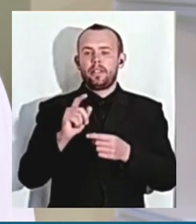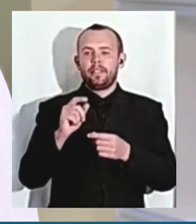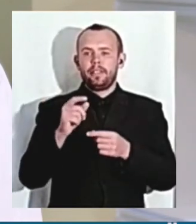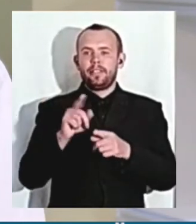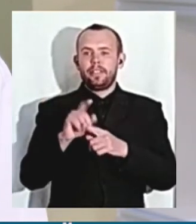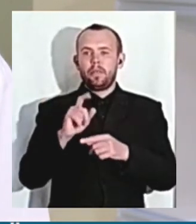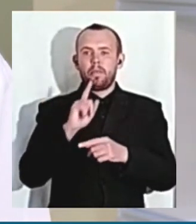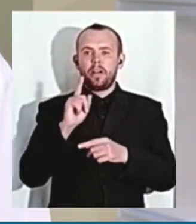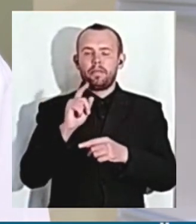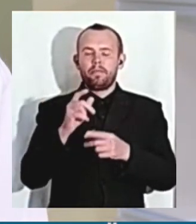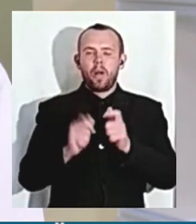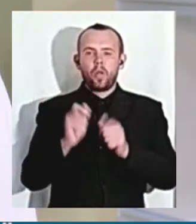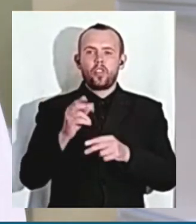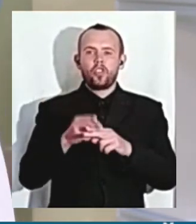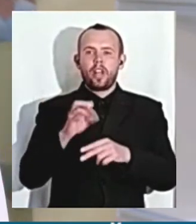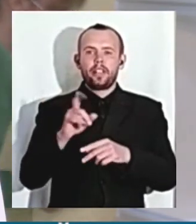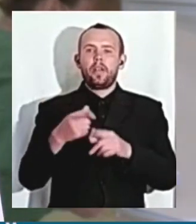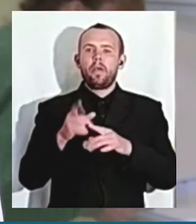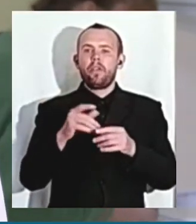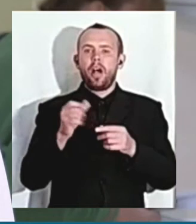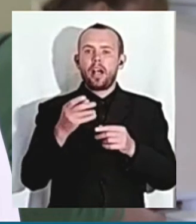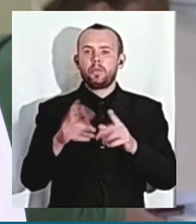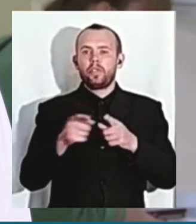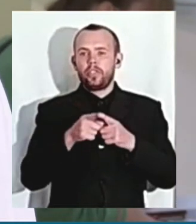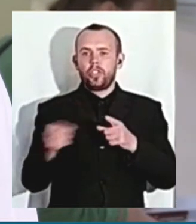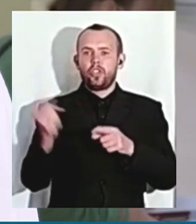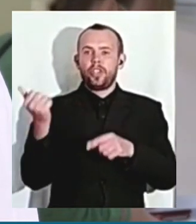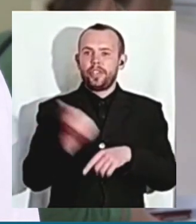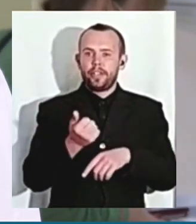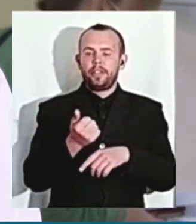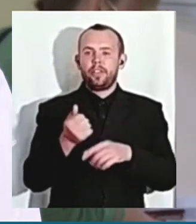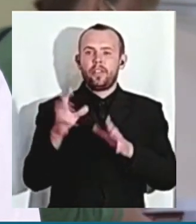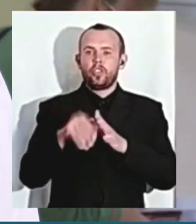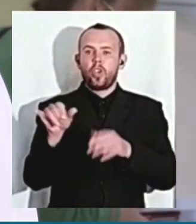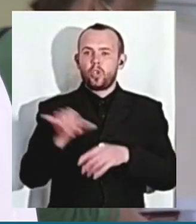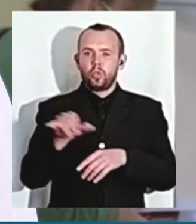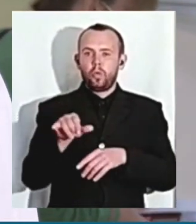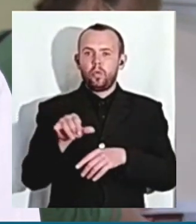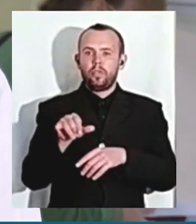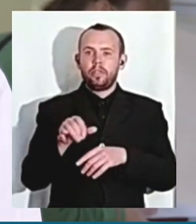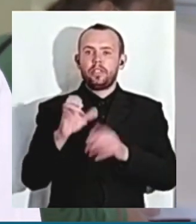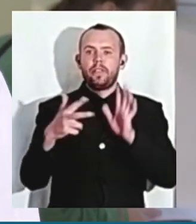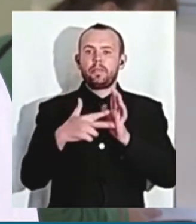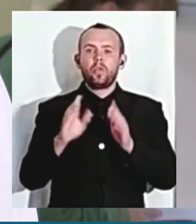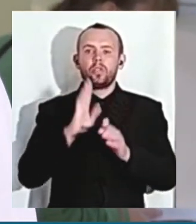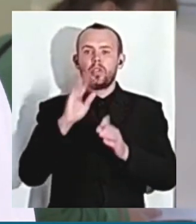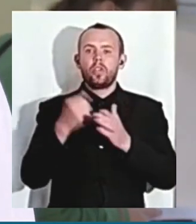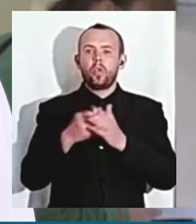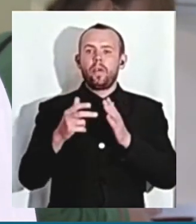длитися в течение недели, включая субботу, з 8 утра до 8 вечора. Ми приймаємо